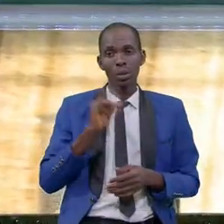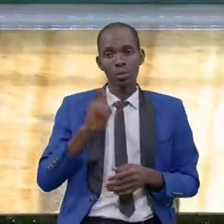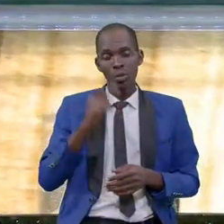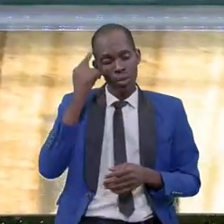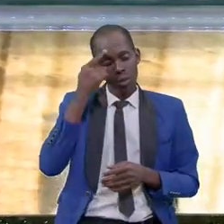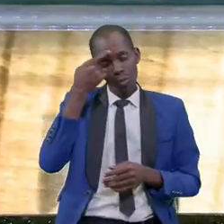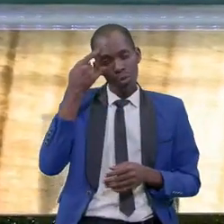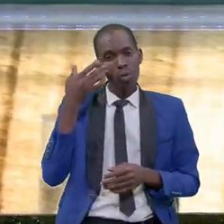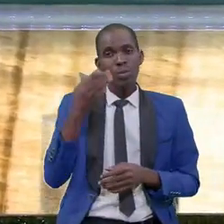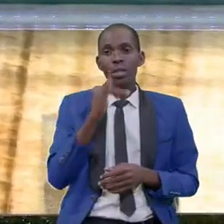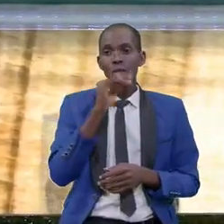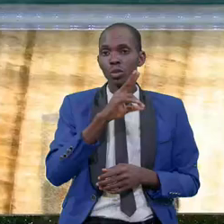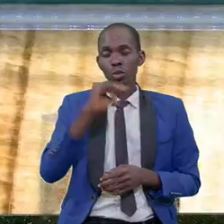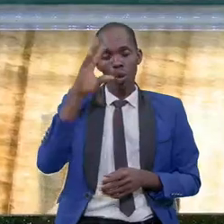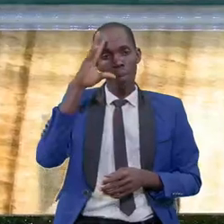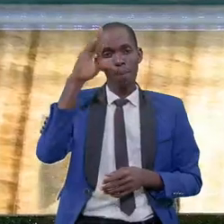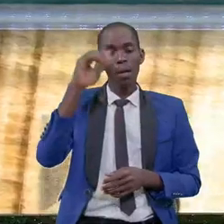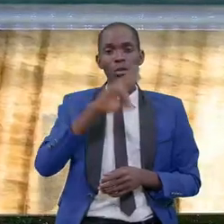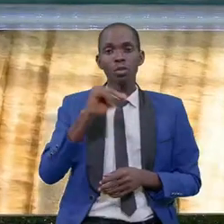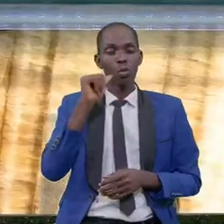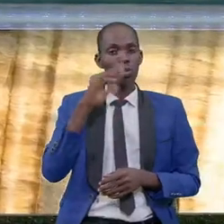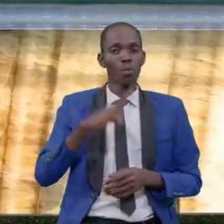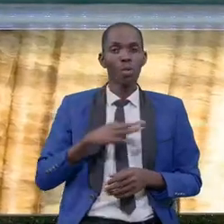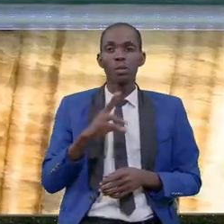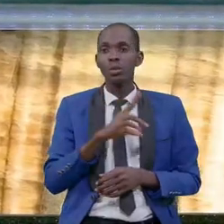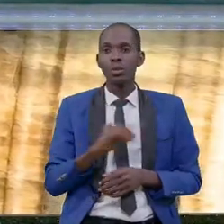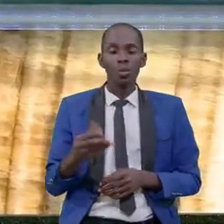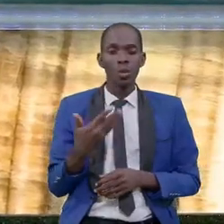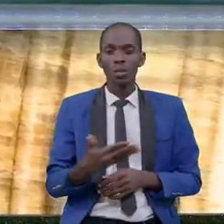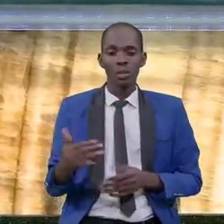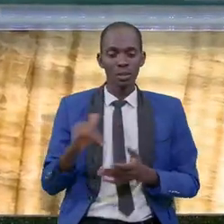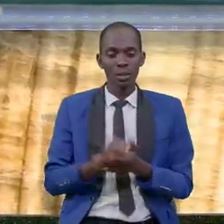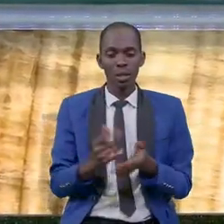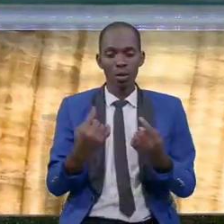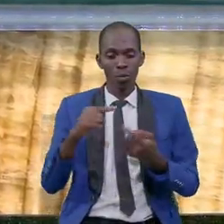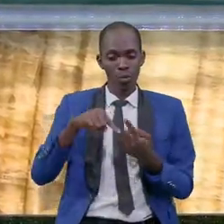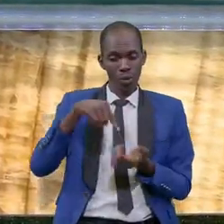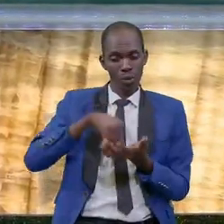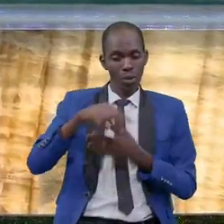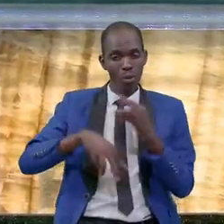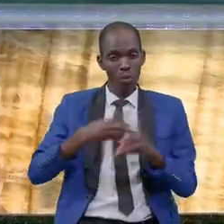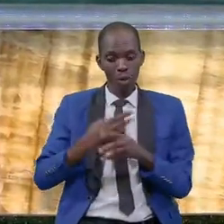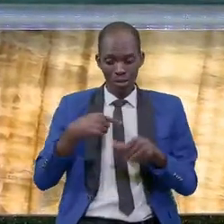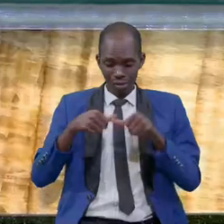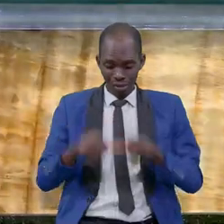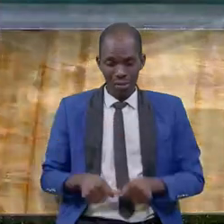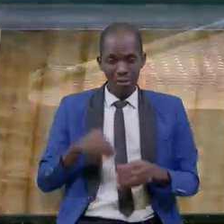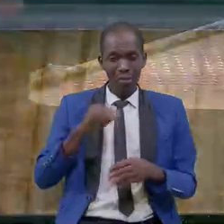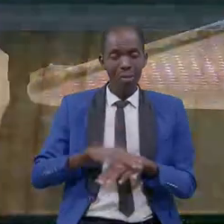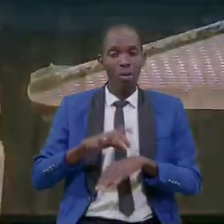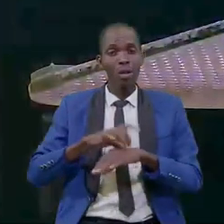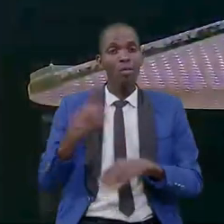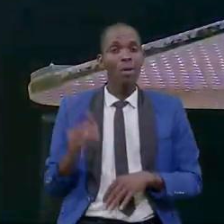pensée? Réflexion, parce qu'il n'y a pas, d'homme, il n'y a pas de femme, il n'y a pas de saint qui viennent dans ce monde et restent